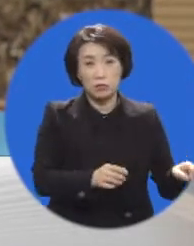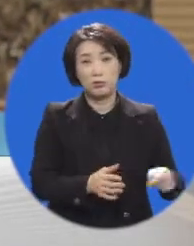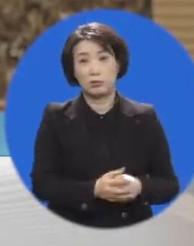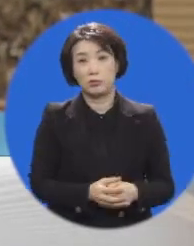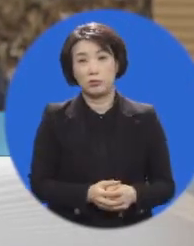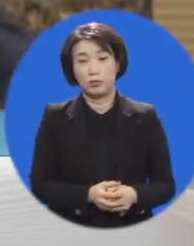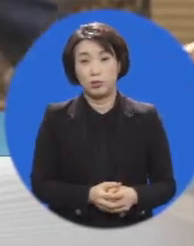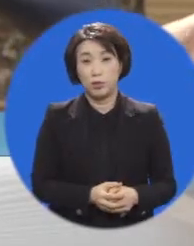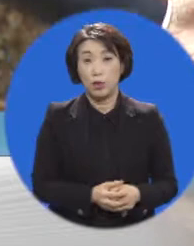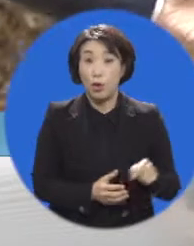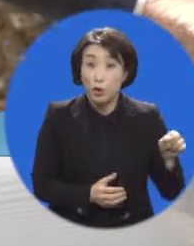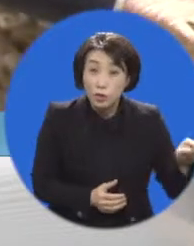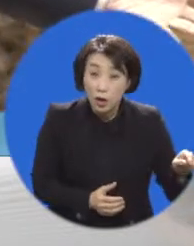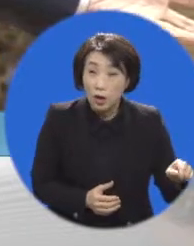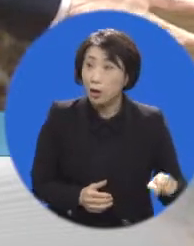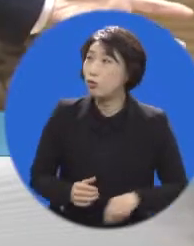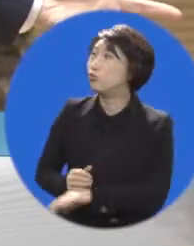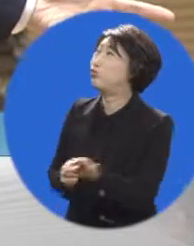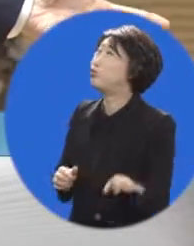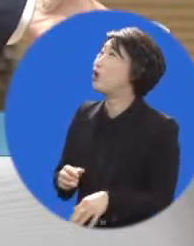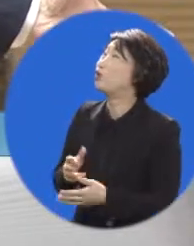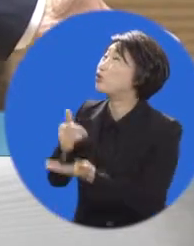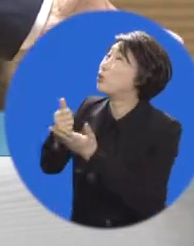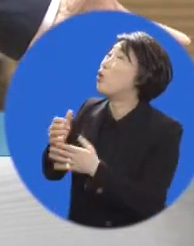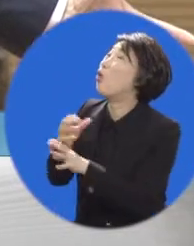들어가라. 우리가 언제 주님을